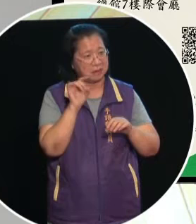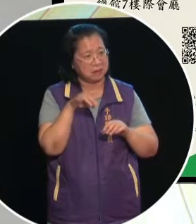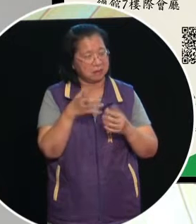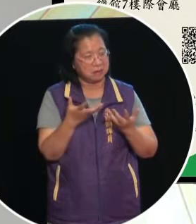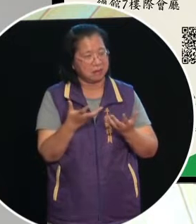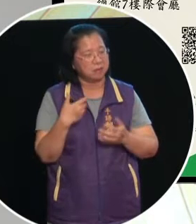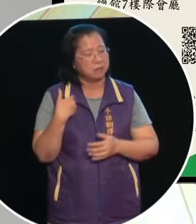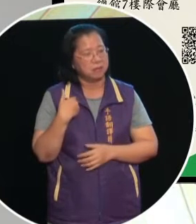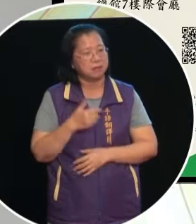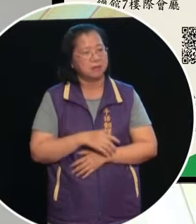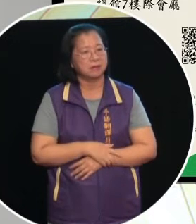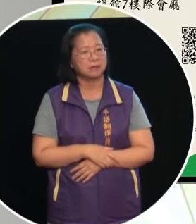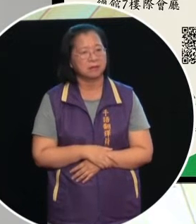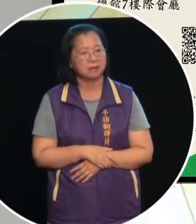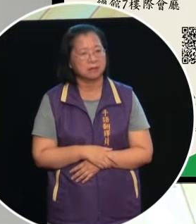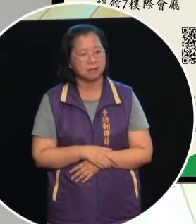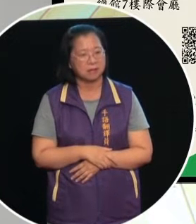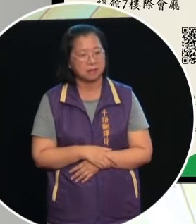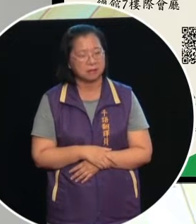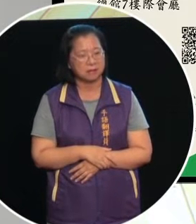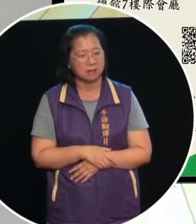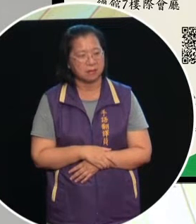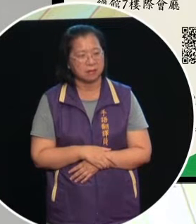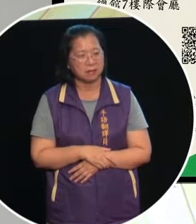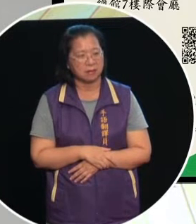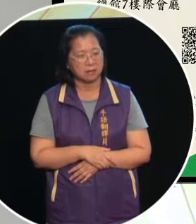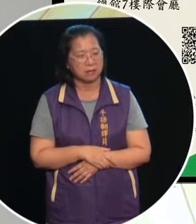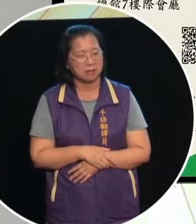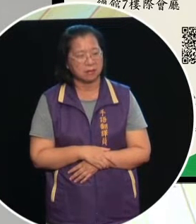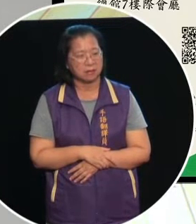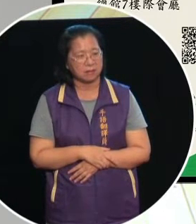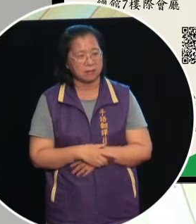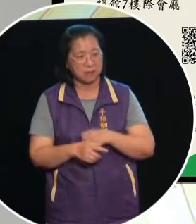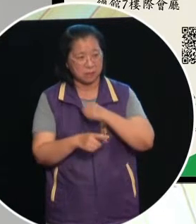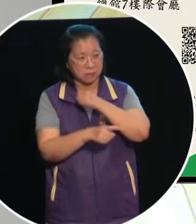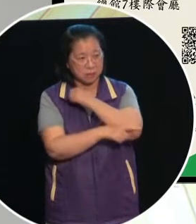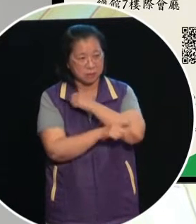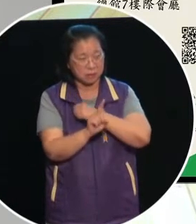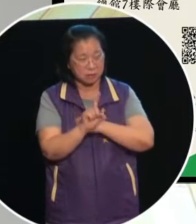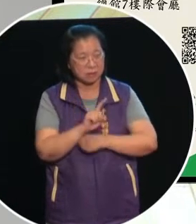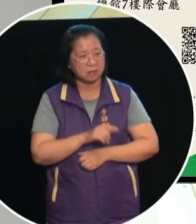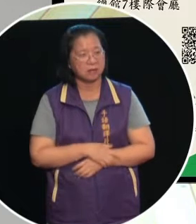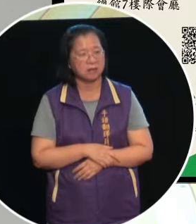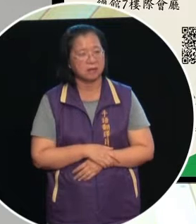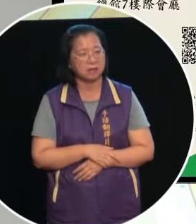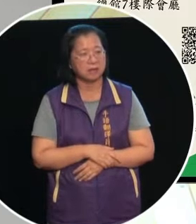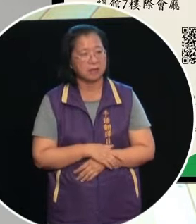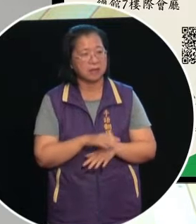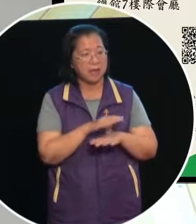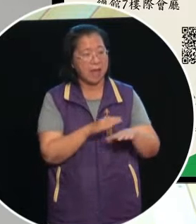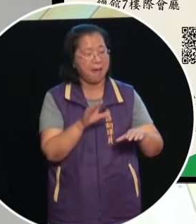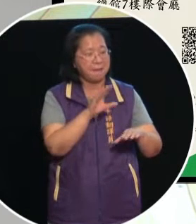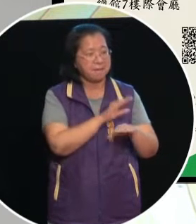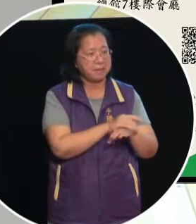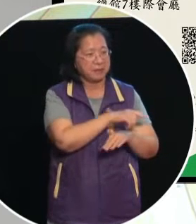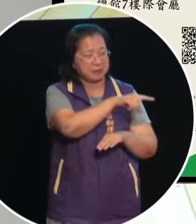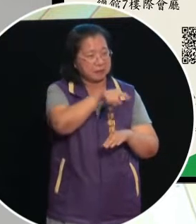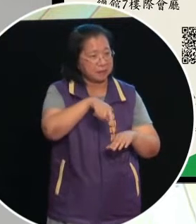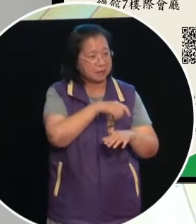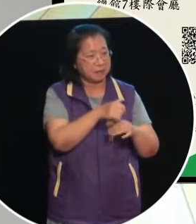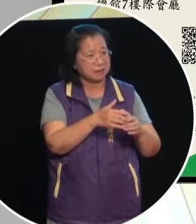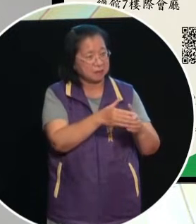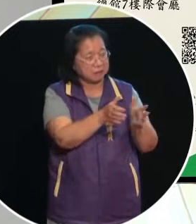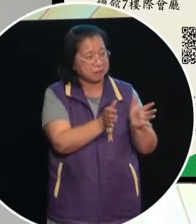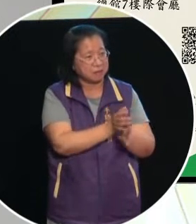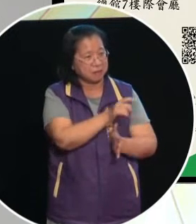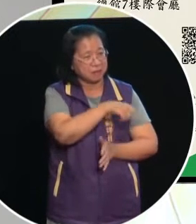道。但是结果来讲，统一派跟安倍派的关系是超级